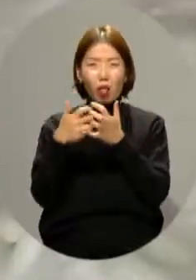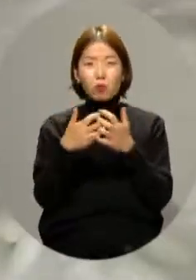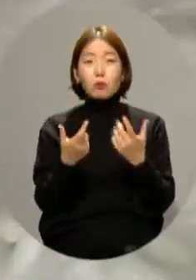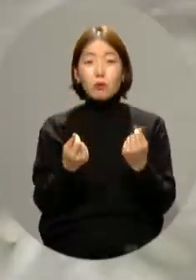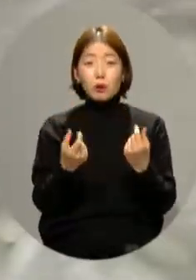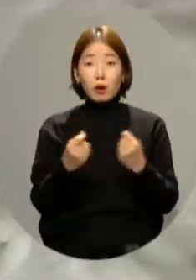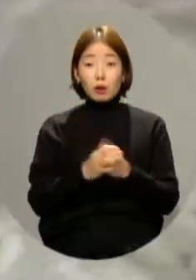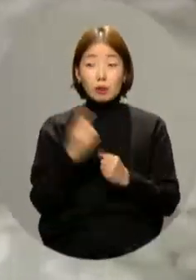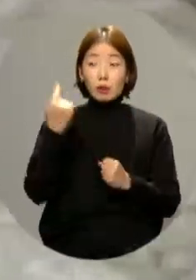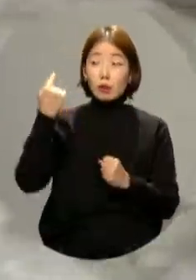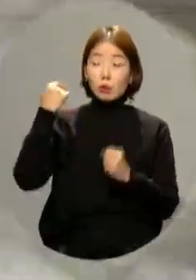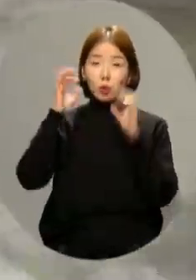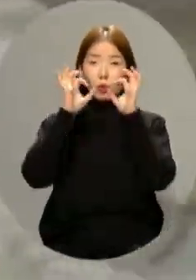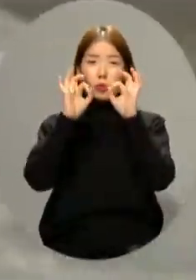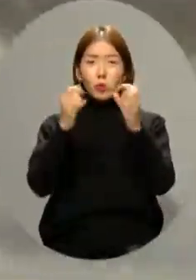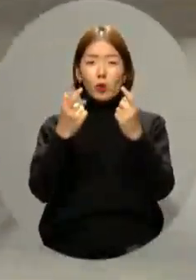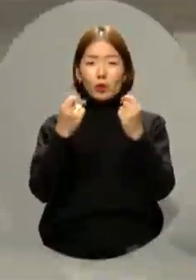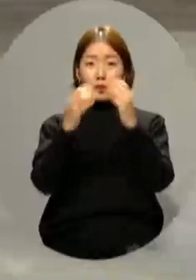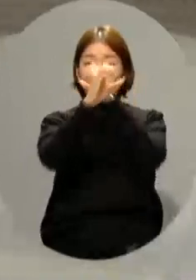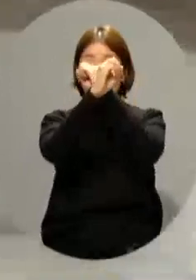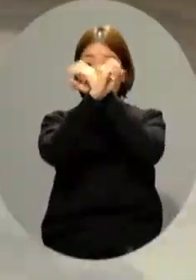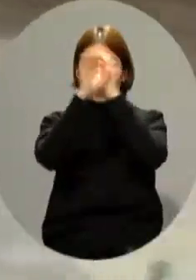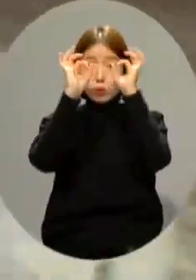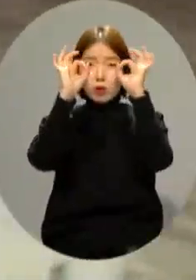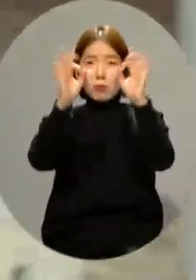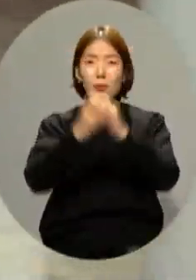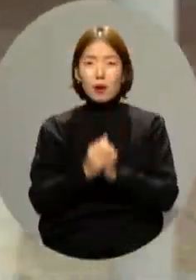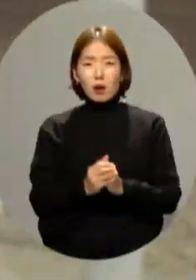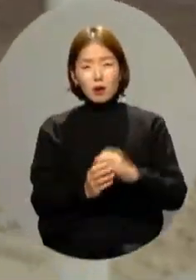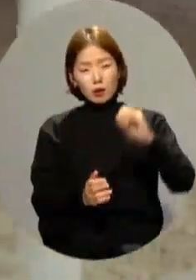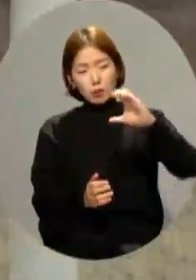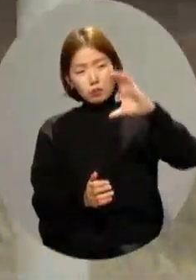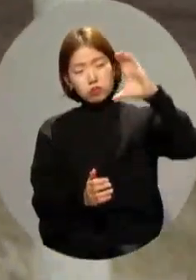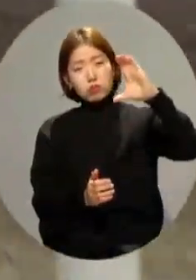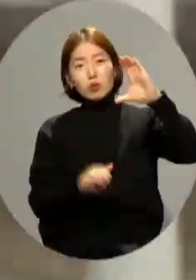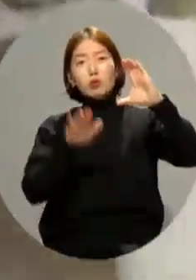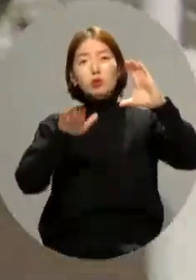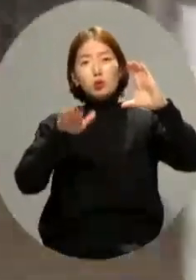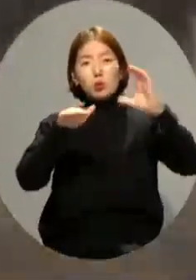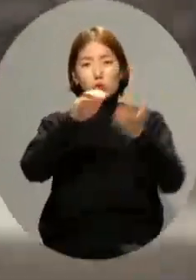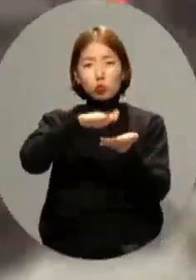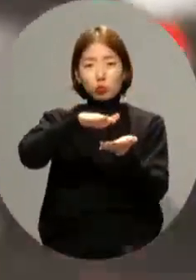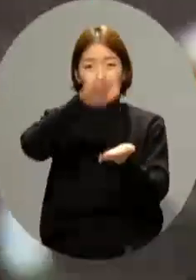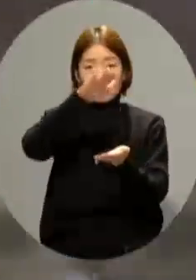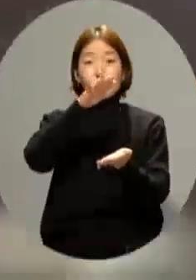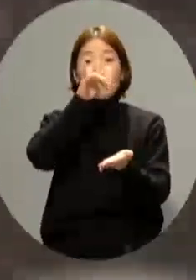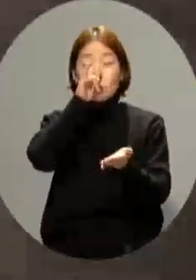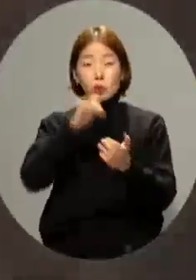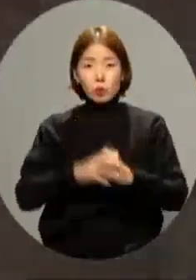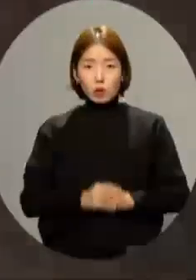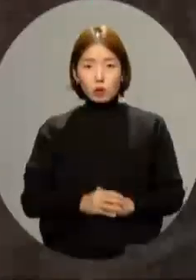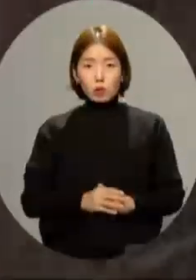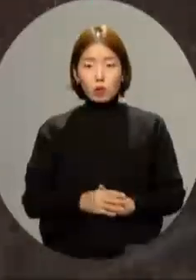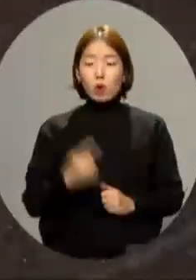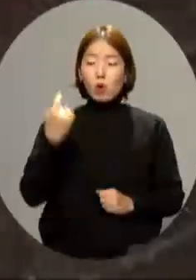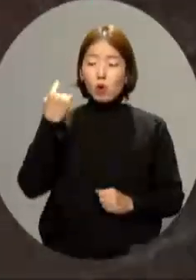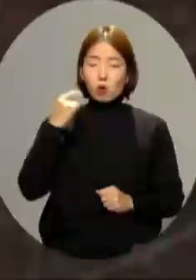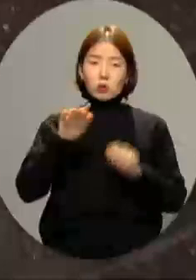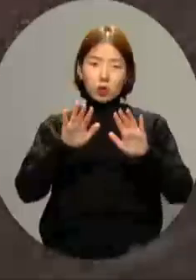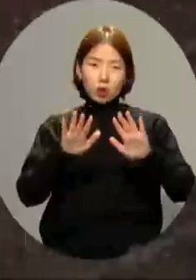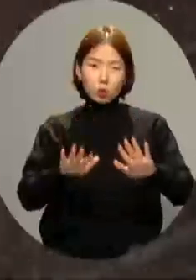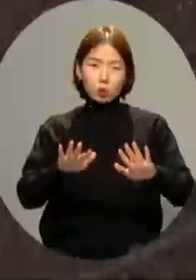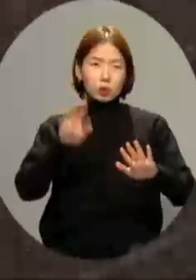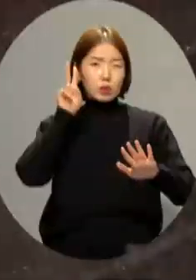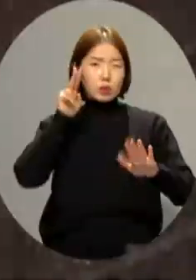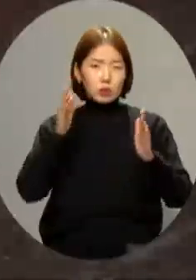얼었습니다. 제 뒤로 보이는 신호등 한번 보시면요. 조끼 팔 한마디 정도 되는 눈이 쌓여 있는데요. 이처럼 어제와 오늘